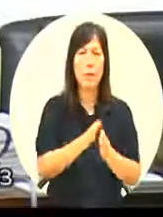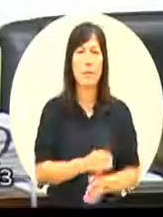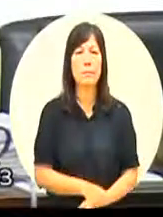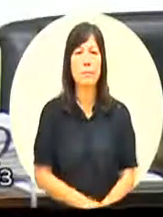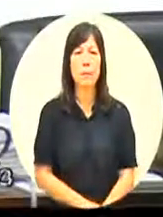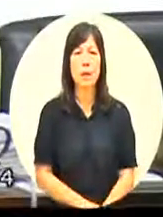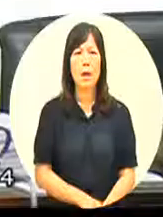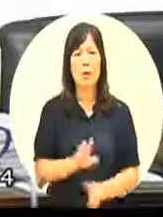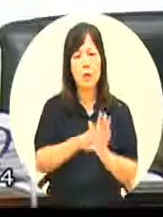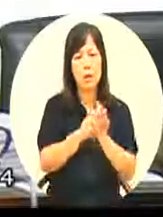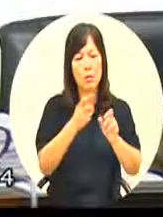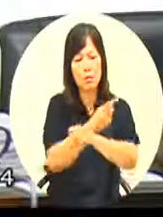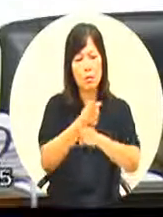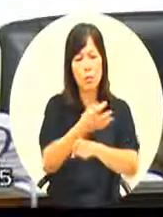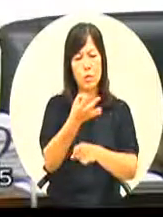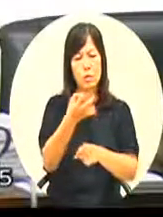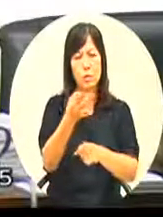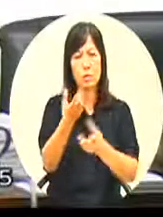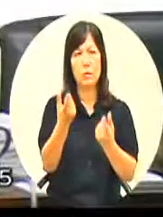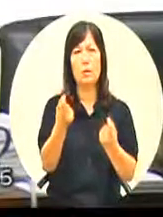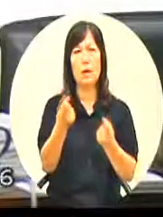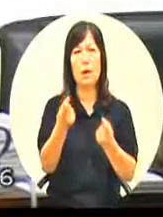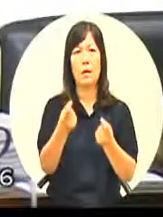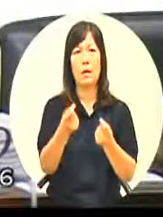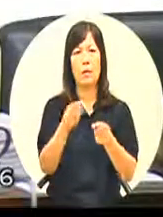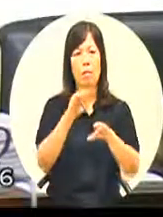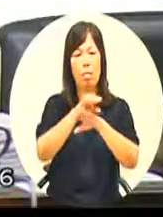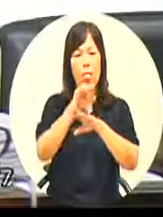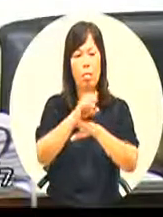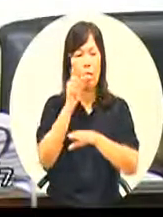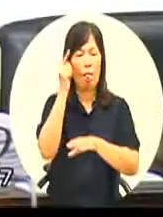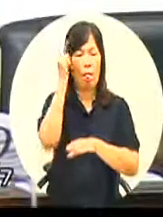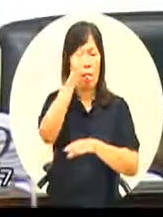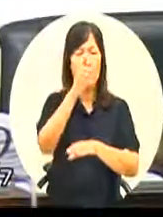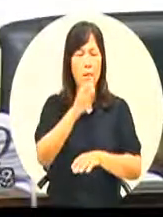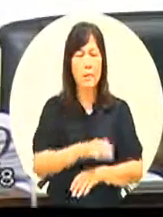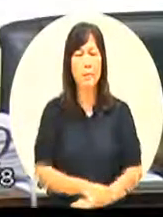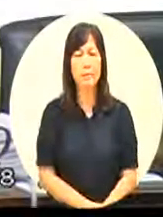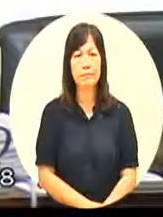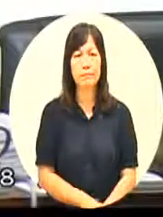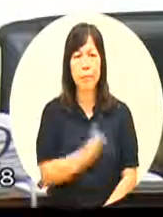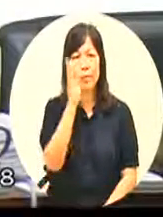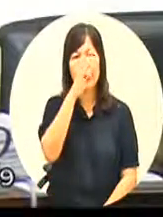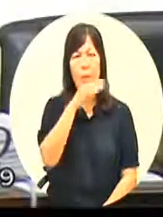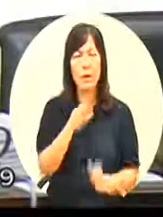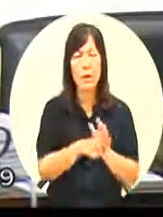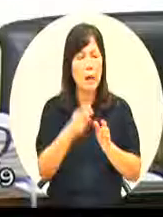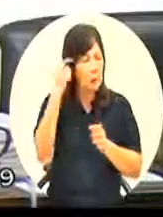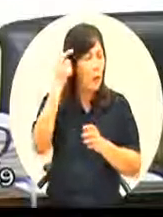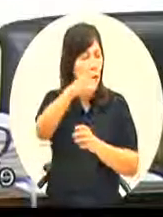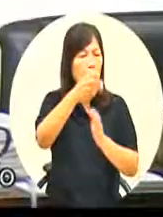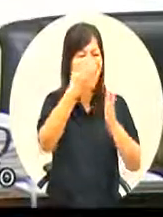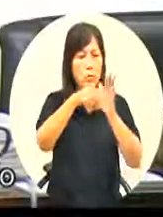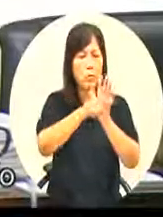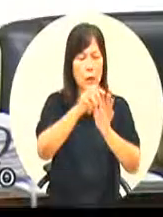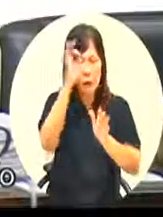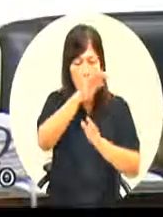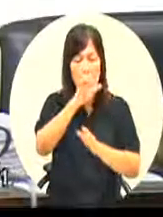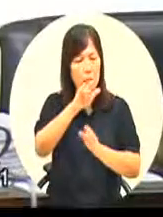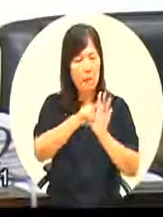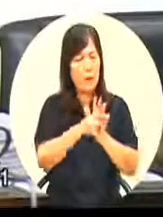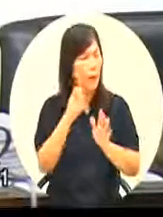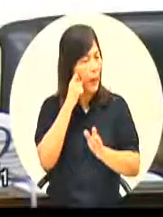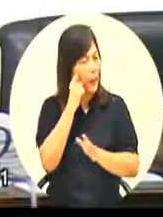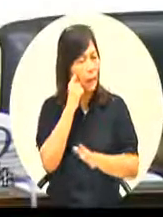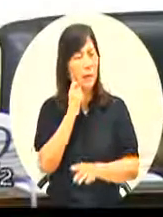的终点费都是一样多，但是他的车程实在太遥远，所以造成那个学校要找足语老师很困